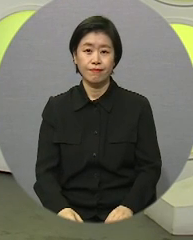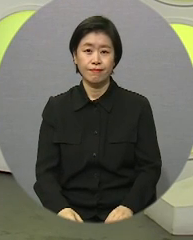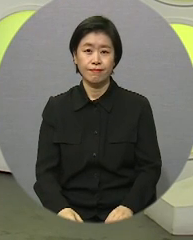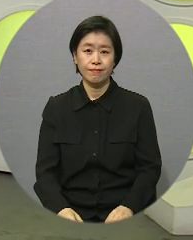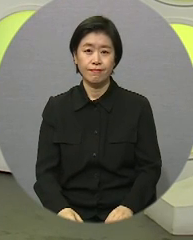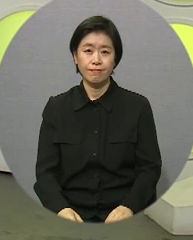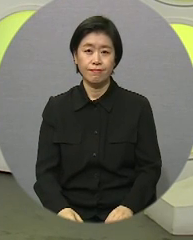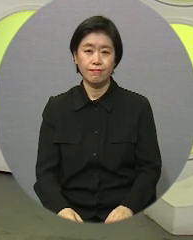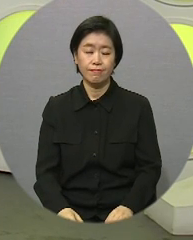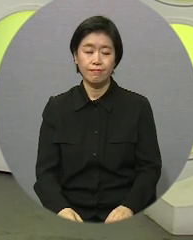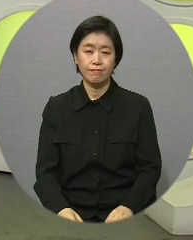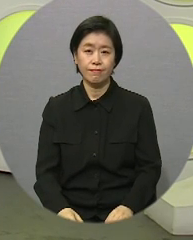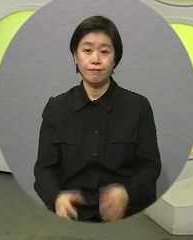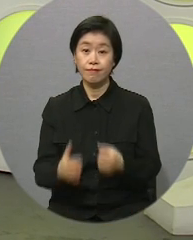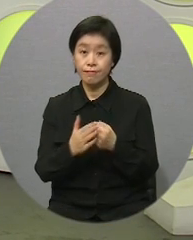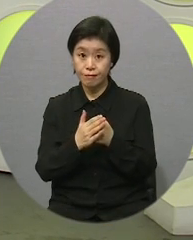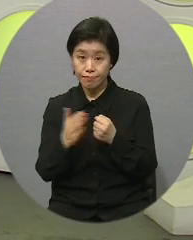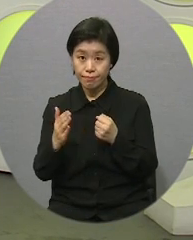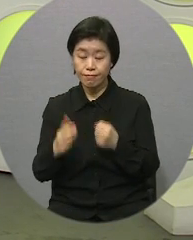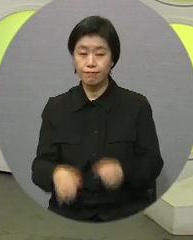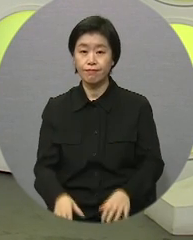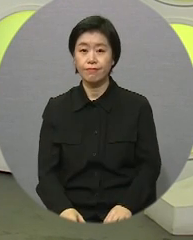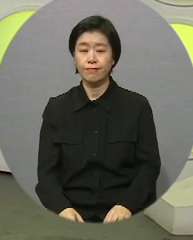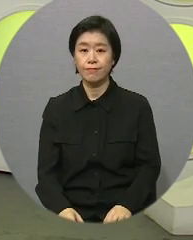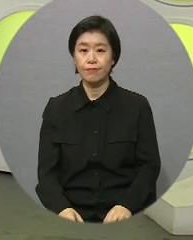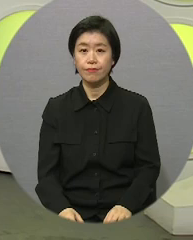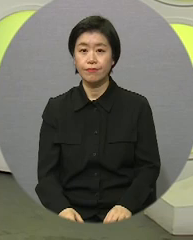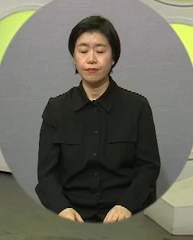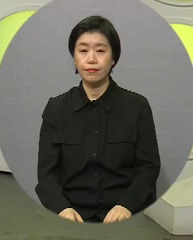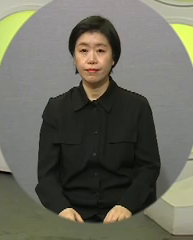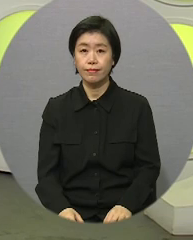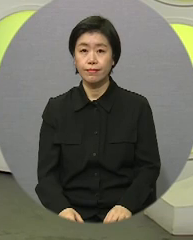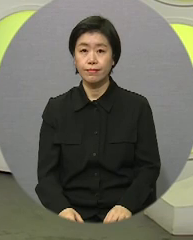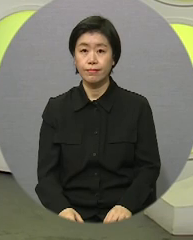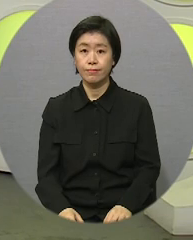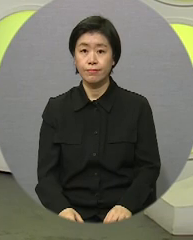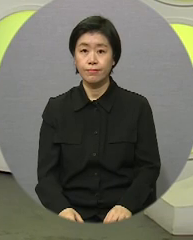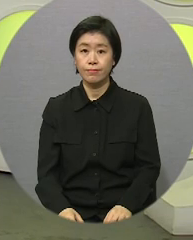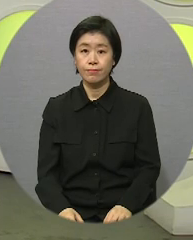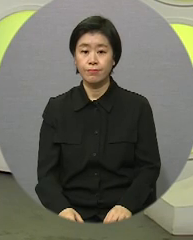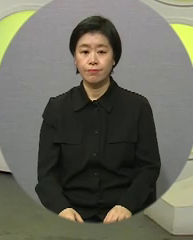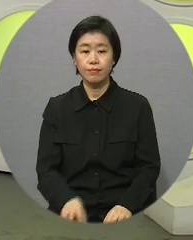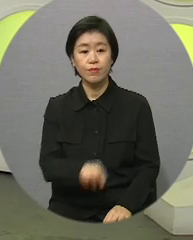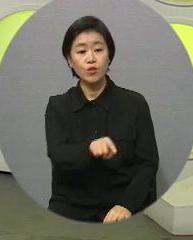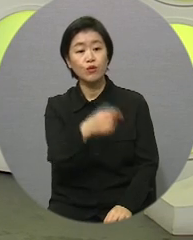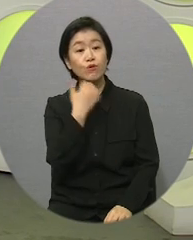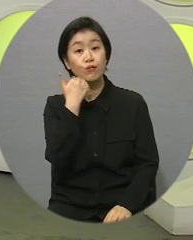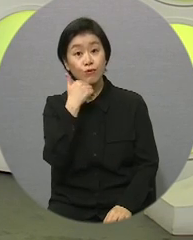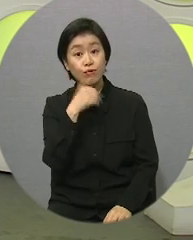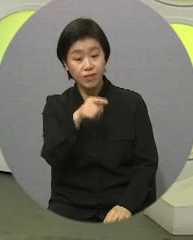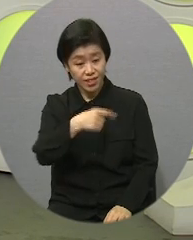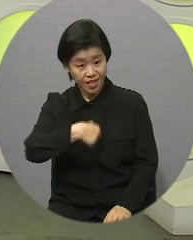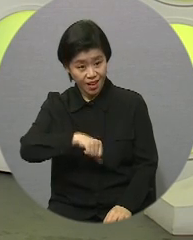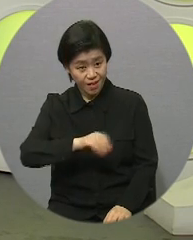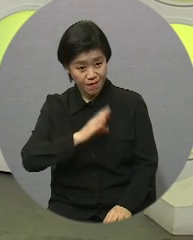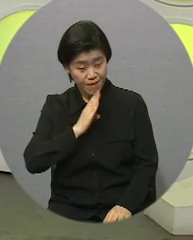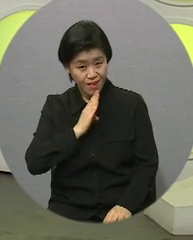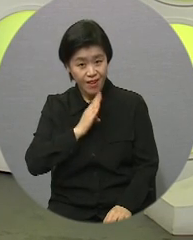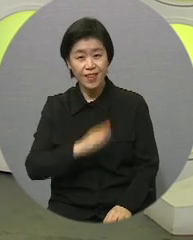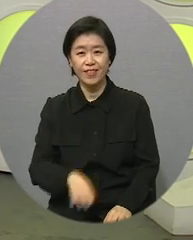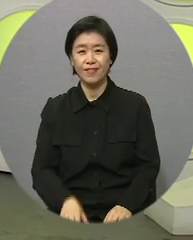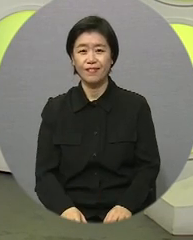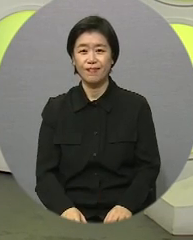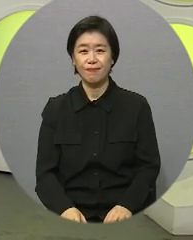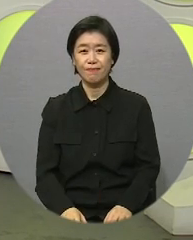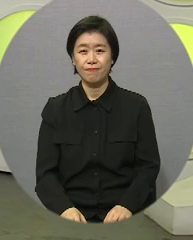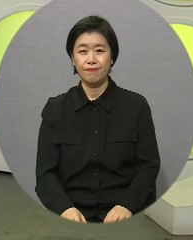예 그래서 항상 그랬죠 내이 누구니 내 아들이 디이 이런